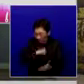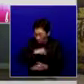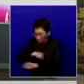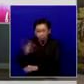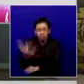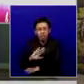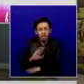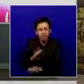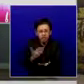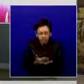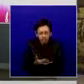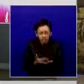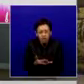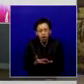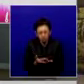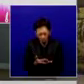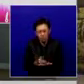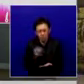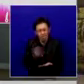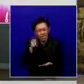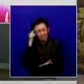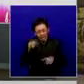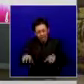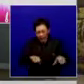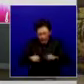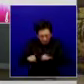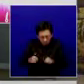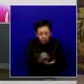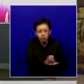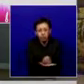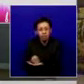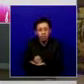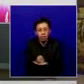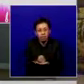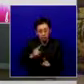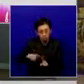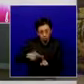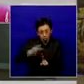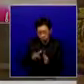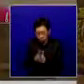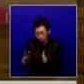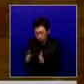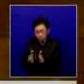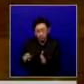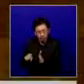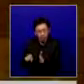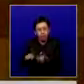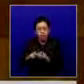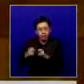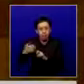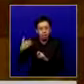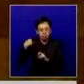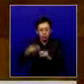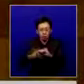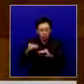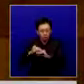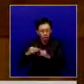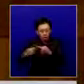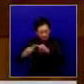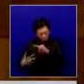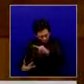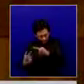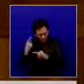ฉะนั้นภาระเหล่านี้เนี่ยมันเราเห็นแล้วว่าครึ่งปีหลังเราต้องเจอตรงนี้แน่นอนต้องเตรียมโครงการเตรียมความคิด